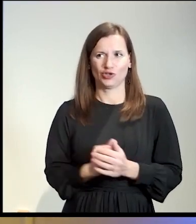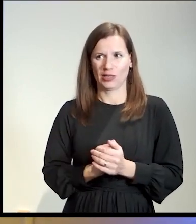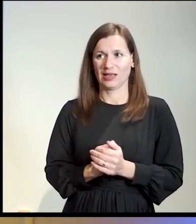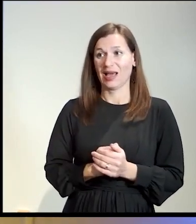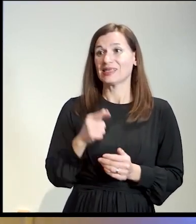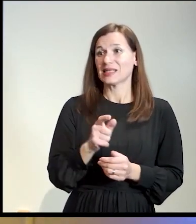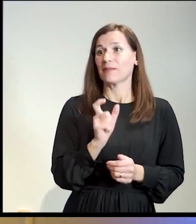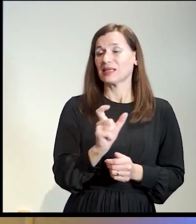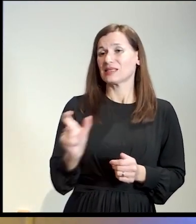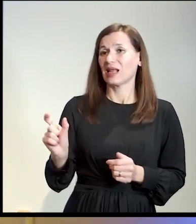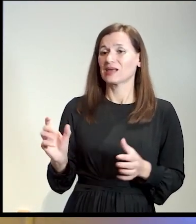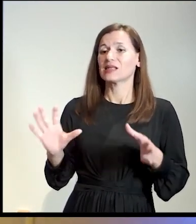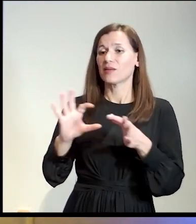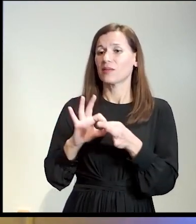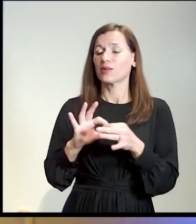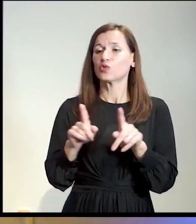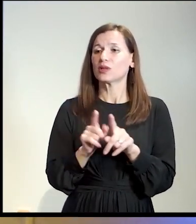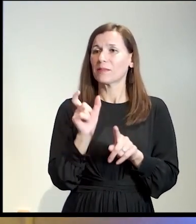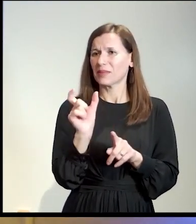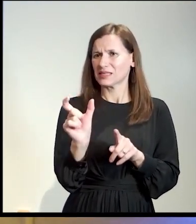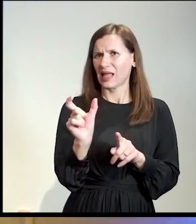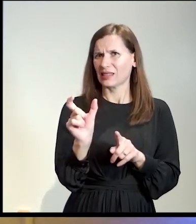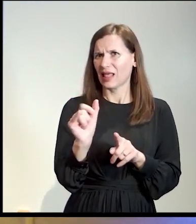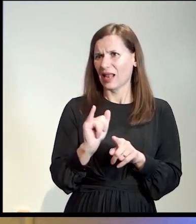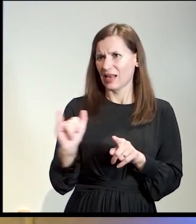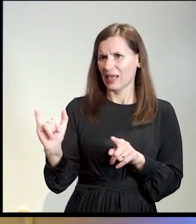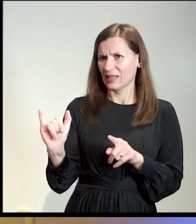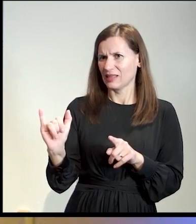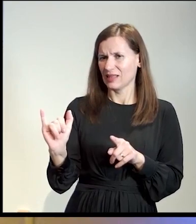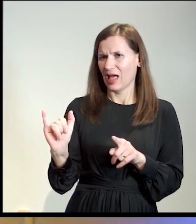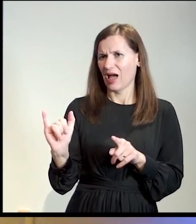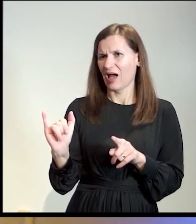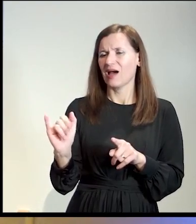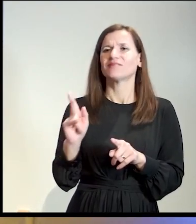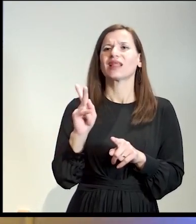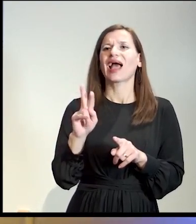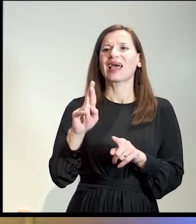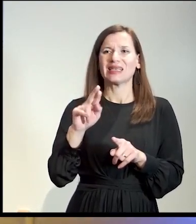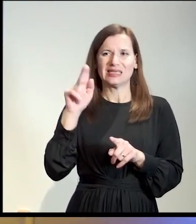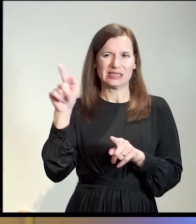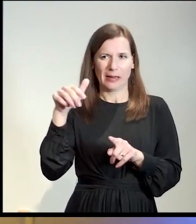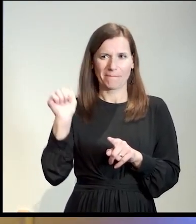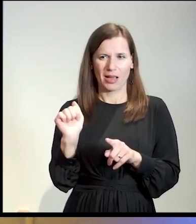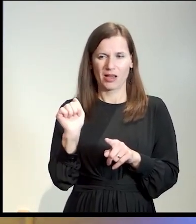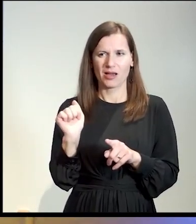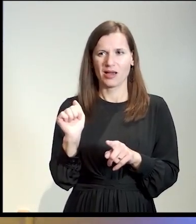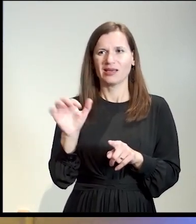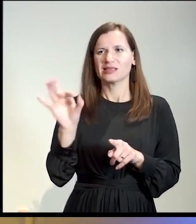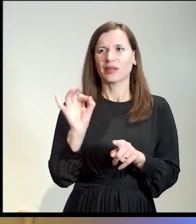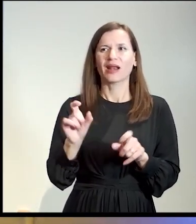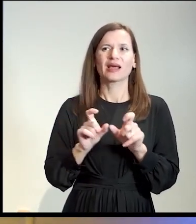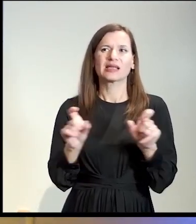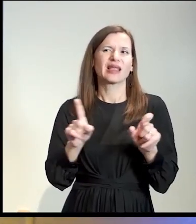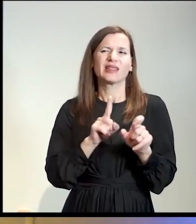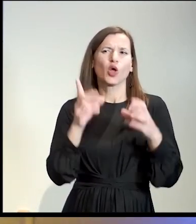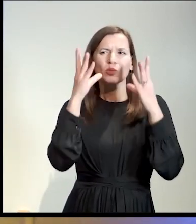povezuje Oxfordova beseda leta riz, okrajšava besede karizma, izbrana tudi zaradi nenavadnega načina